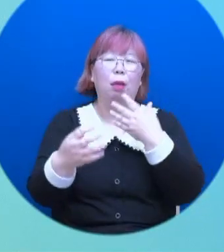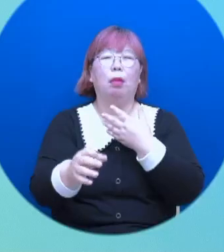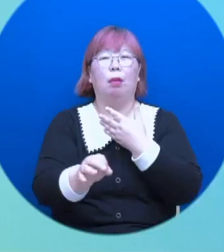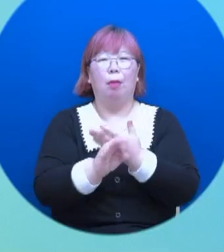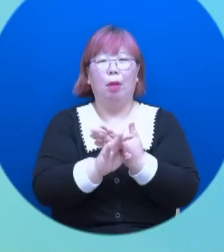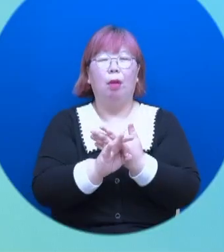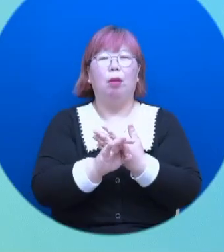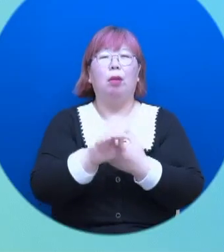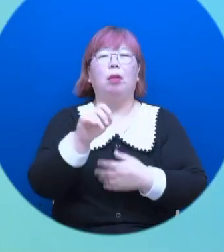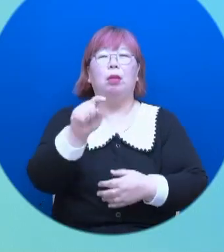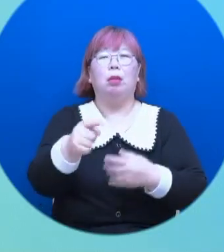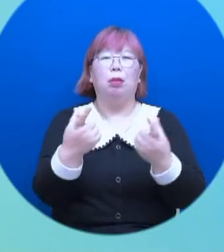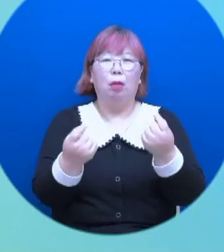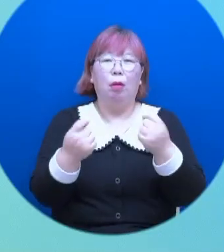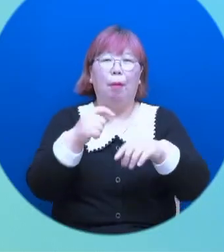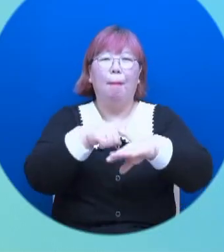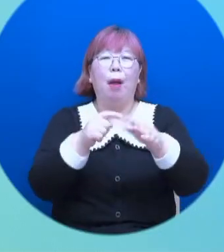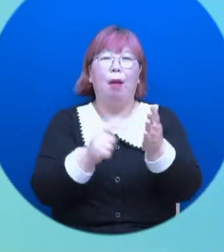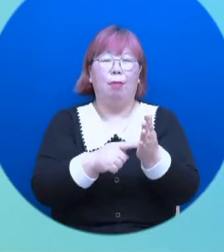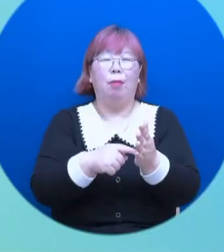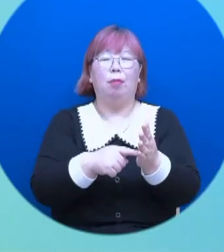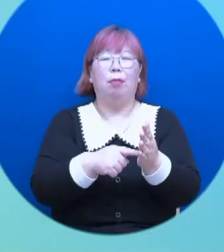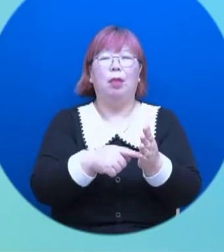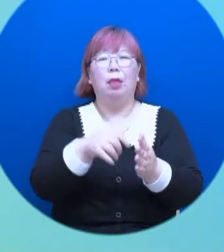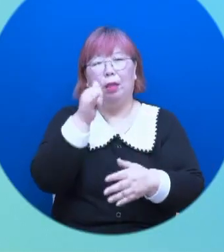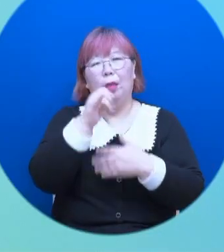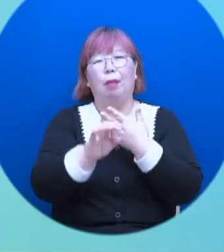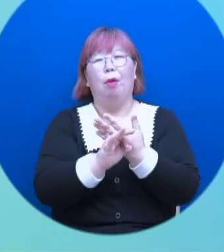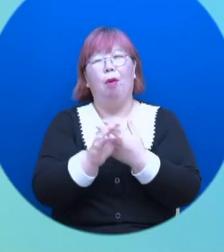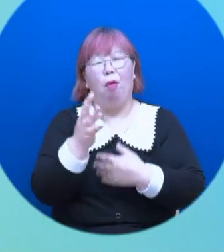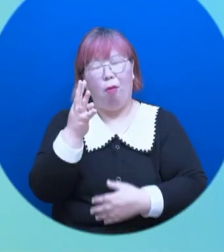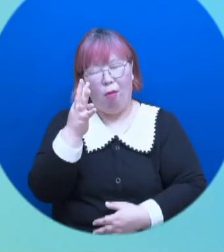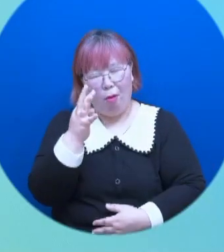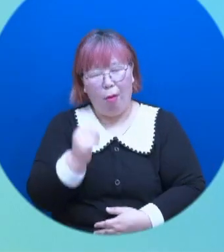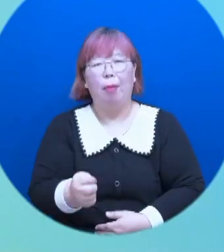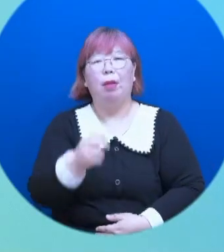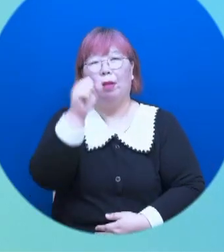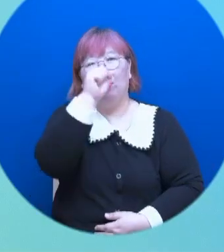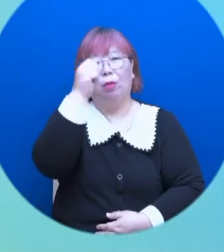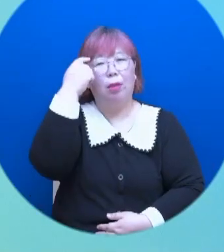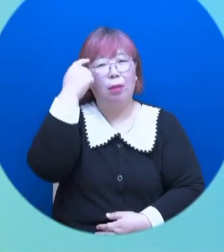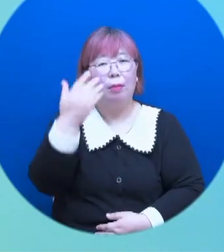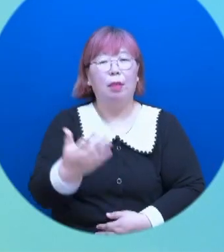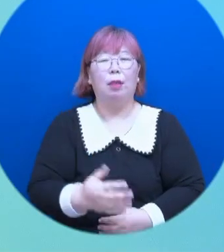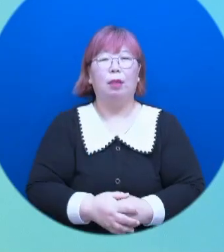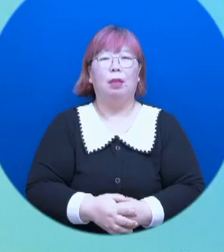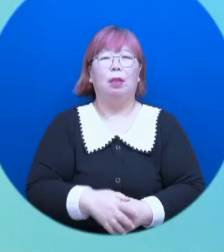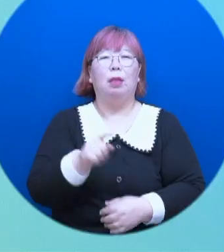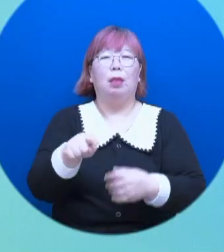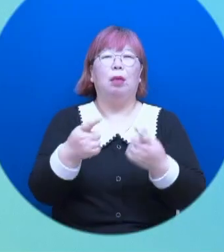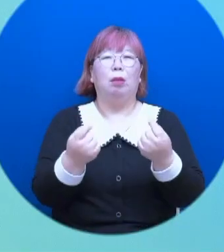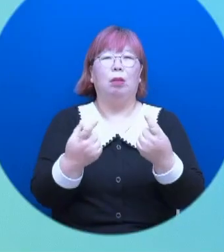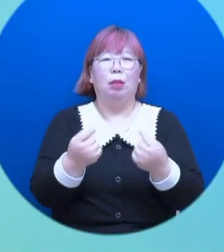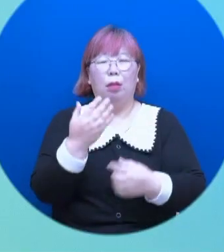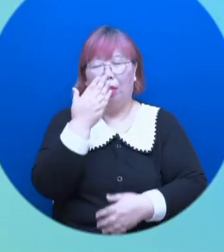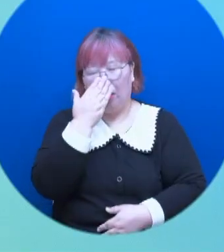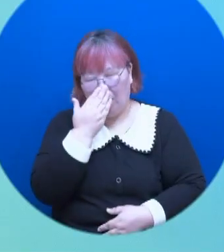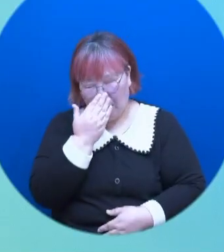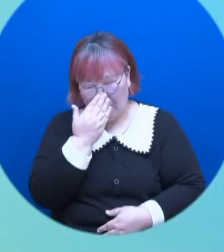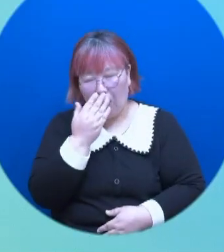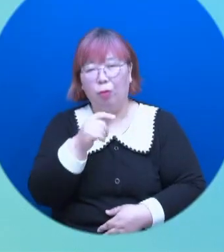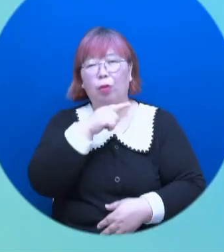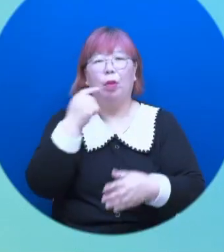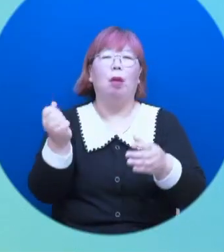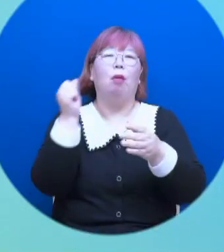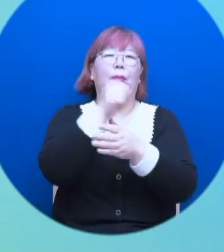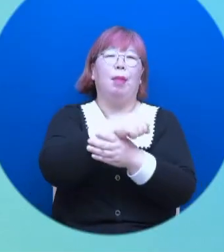마음을 가져준다면 얼마나 좋을까요? 이것이 바로 겸손의 열매입니다.